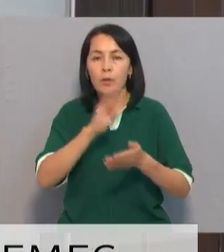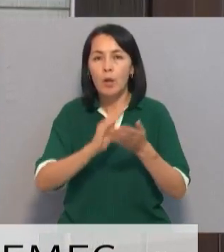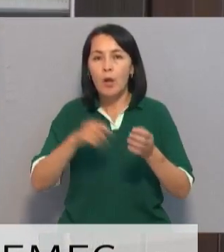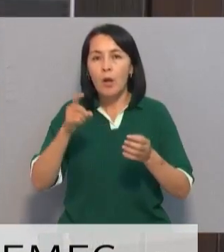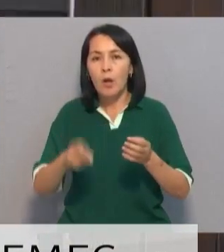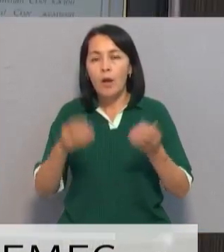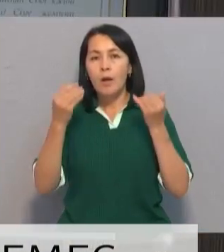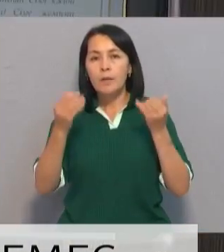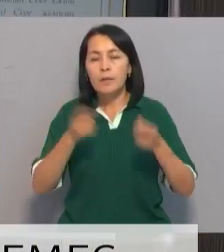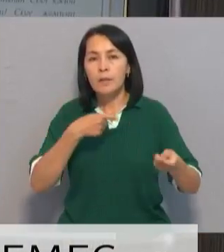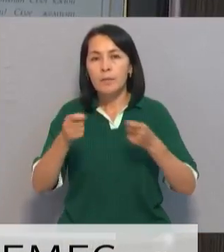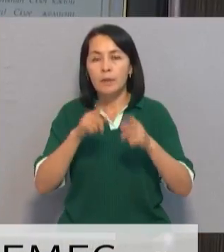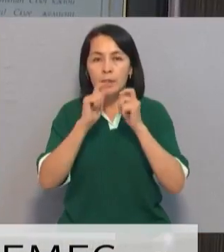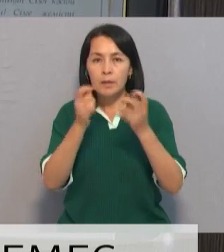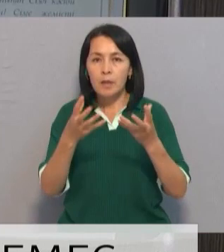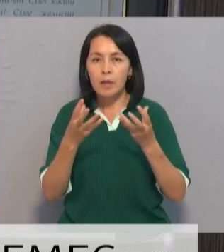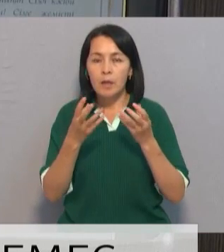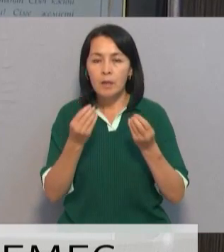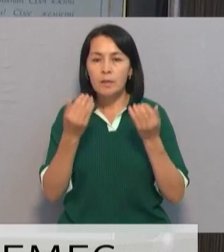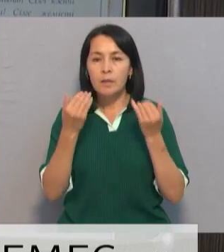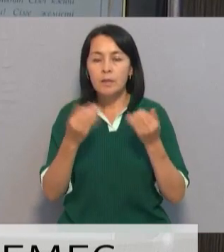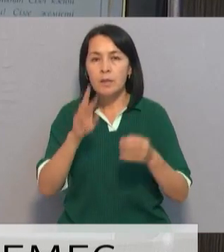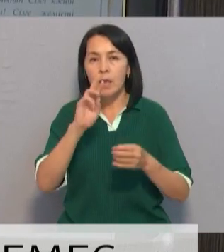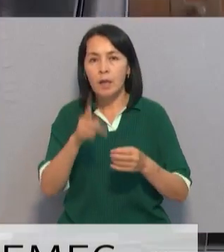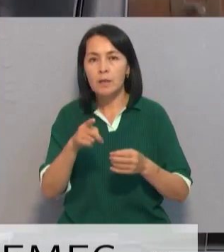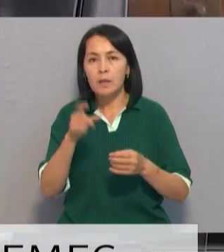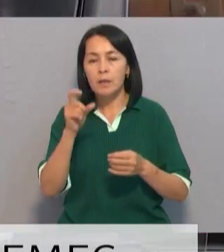журналист биліктен сыйлық алса, сынай алмай қалады деген қате ұғым.